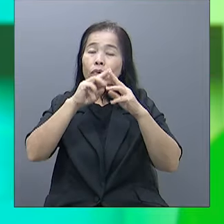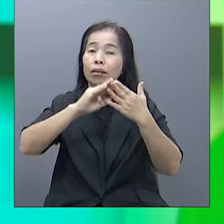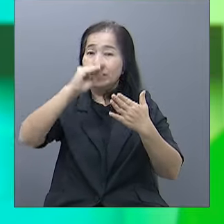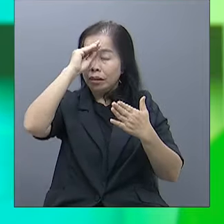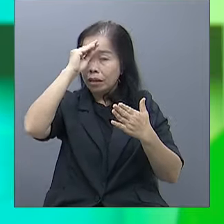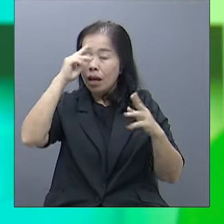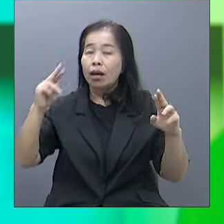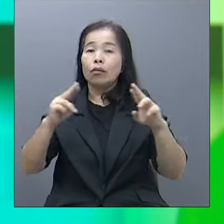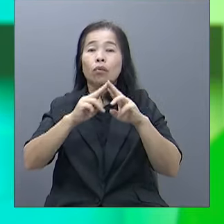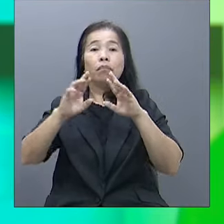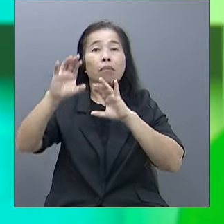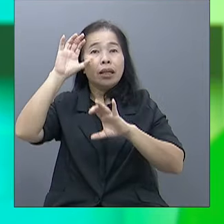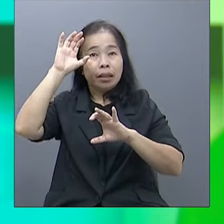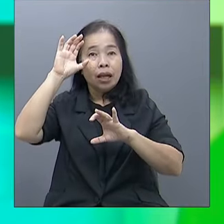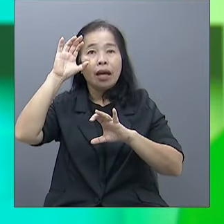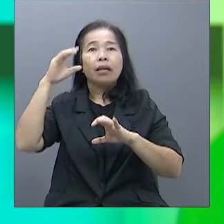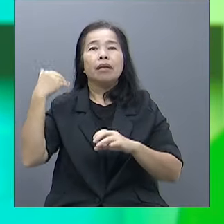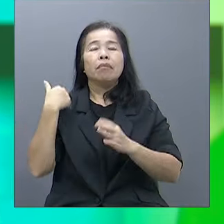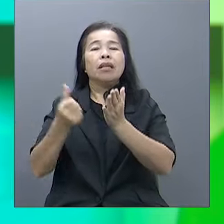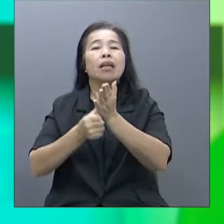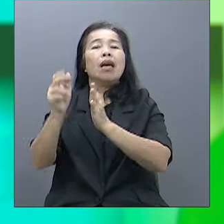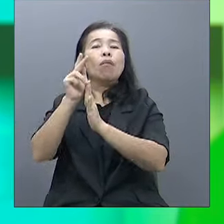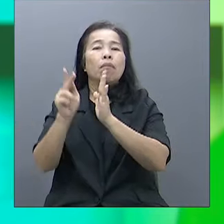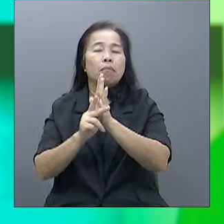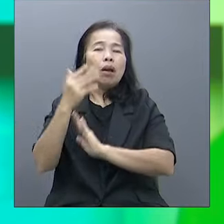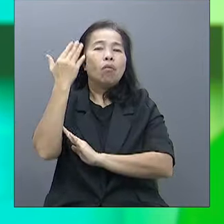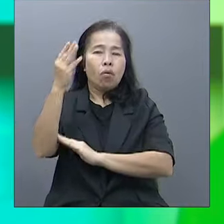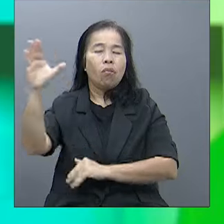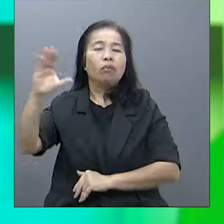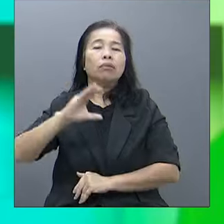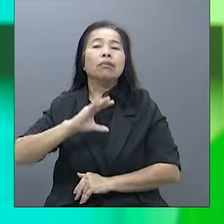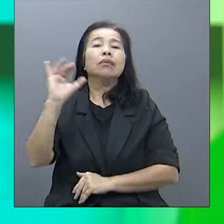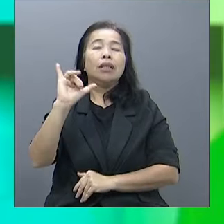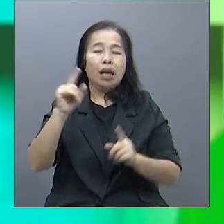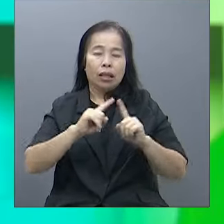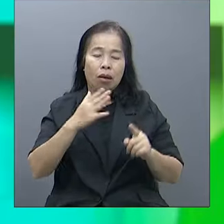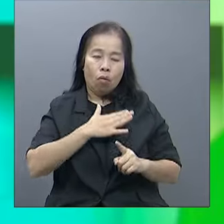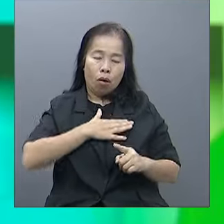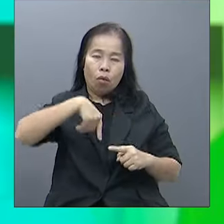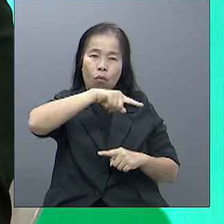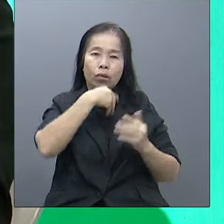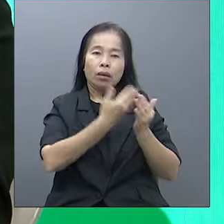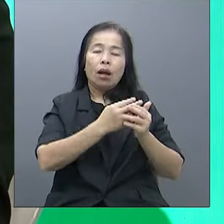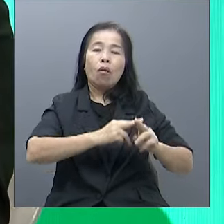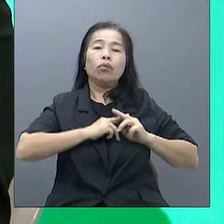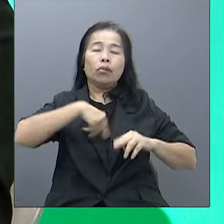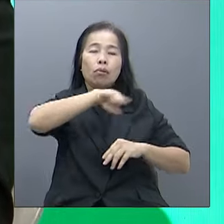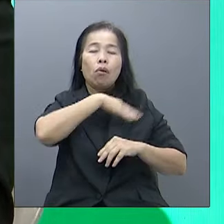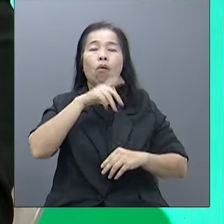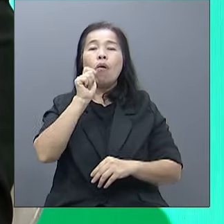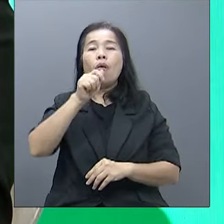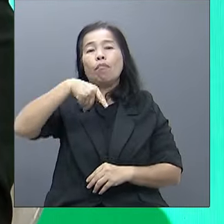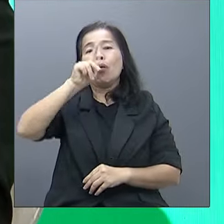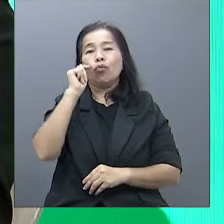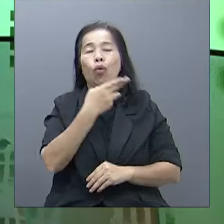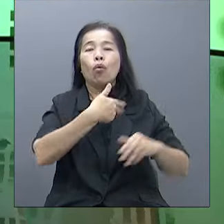ดไทยเนี่ยก็ต้องมีการรอแก้กฎหมายก่อนหรือมาร่วมกันก่อนถึงจะสามารถปันเงินงบประมาณส่วนนั้นมาใช้ได้ ใช่ค่ ะโ